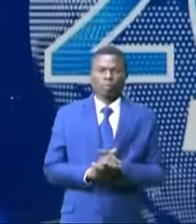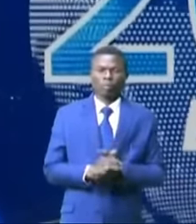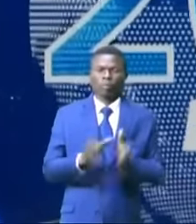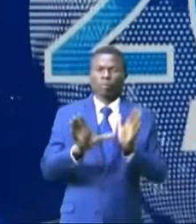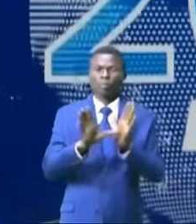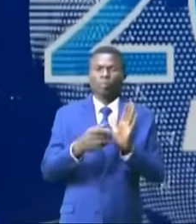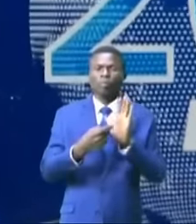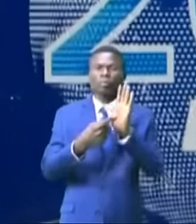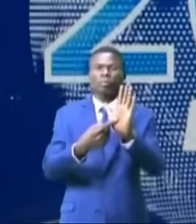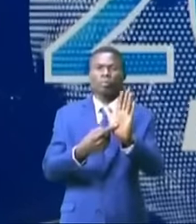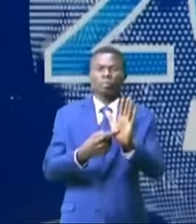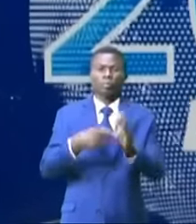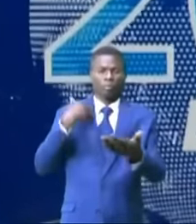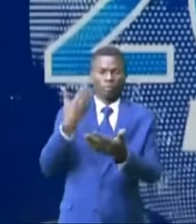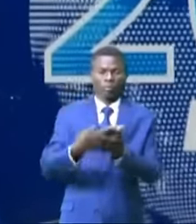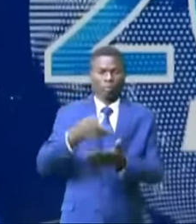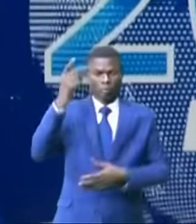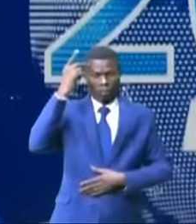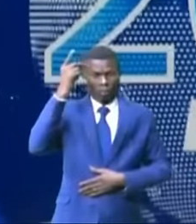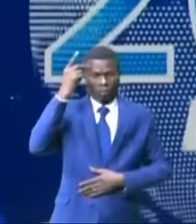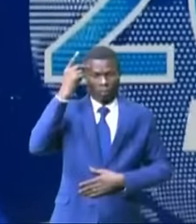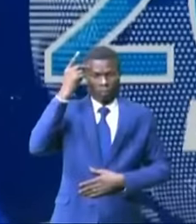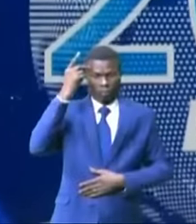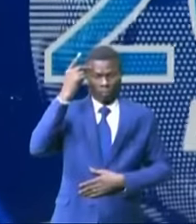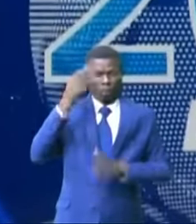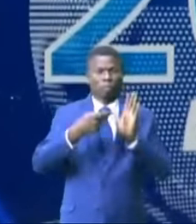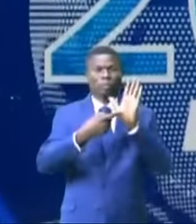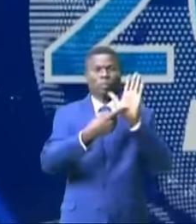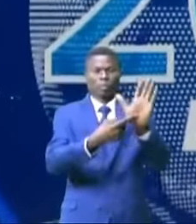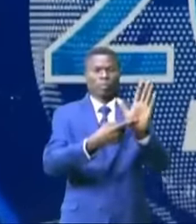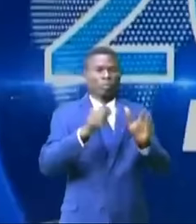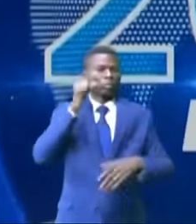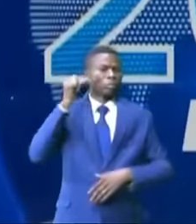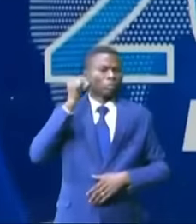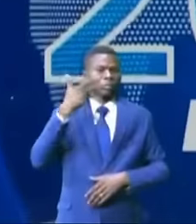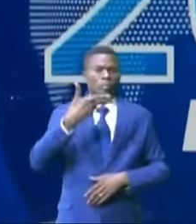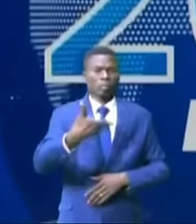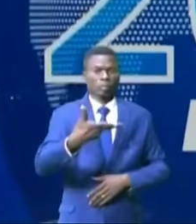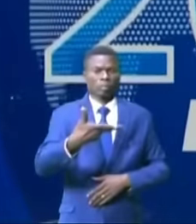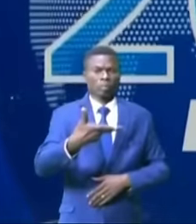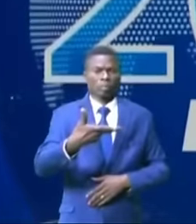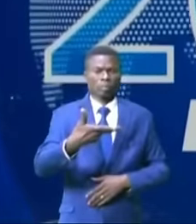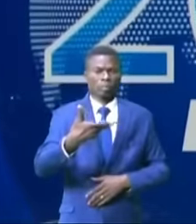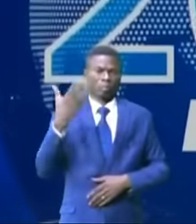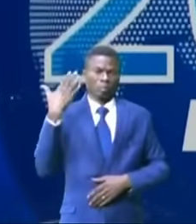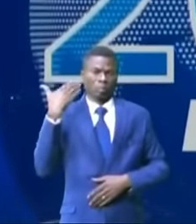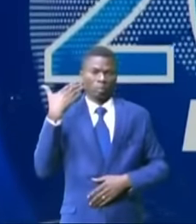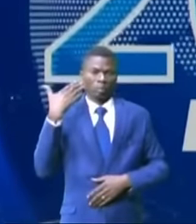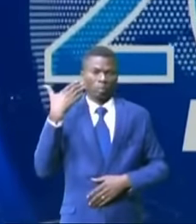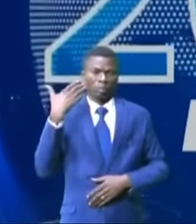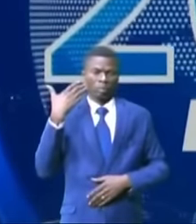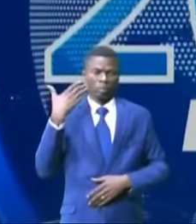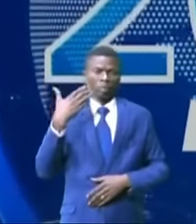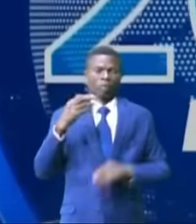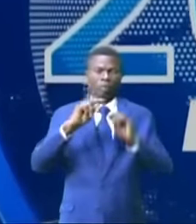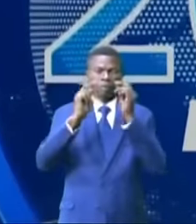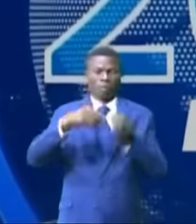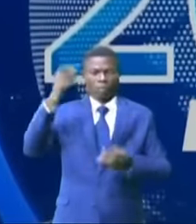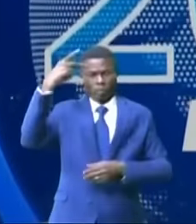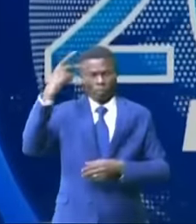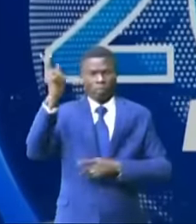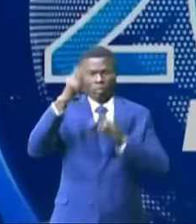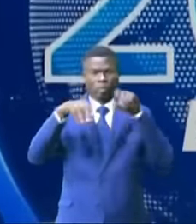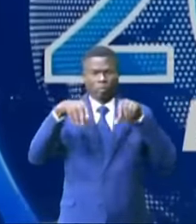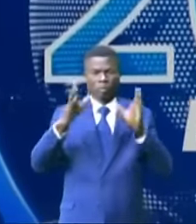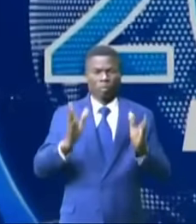image, lui, il est à Kinshasa et il a présenté hier mercredi dernier son offre politique à la population